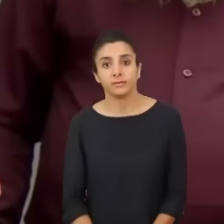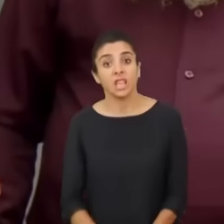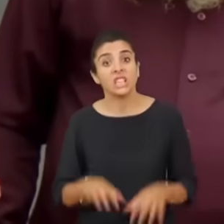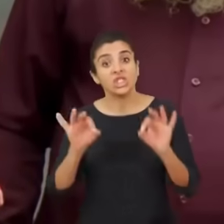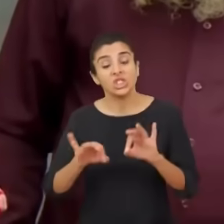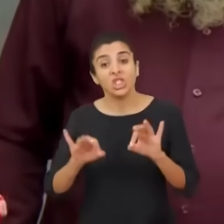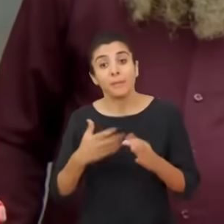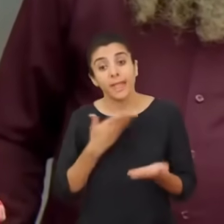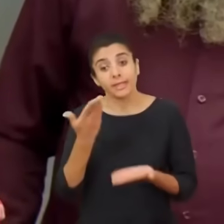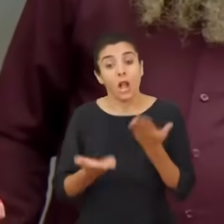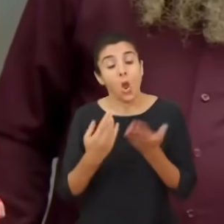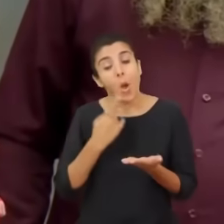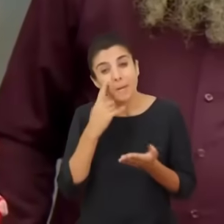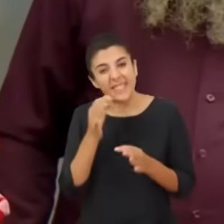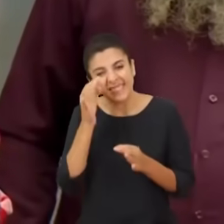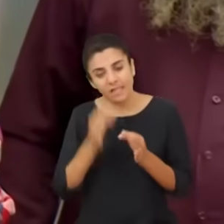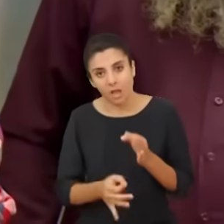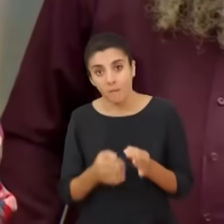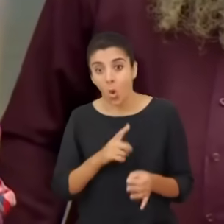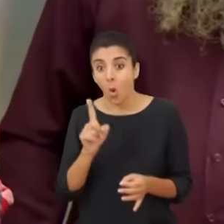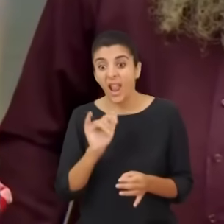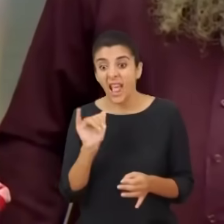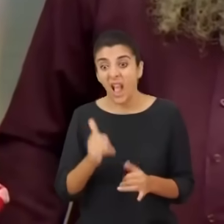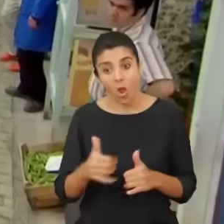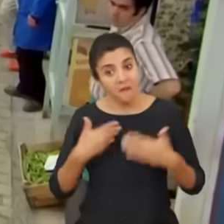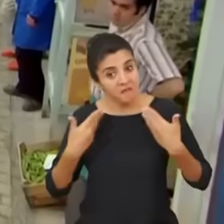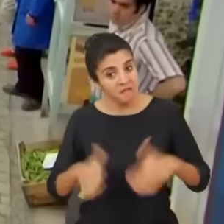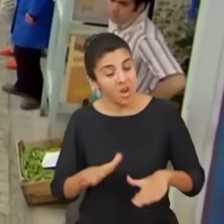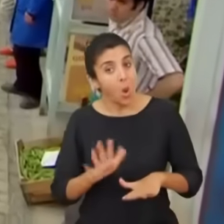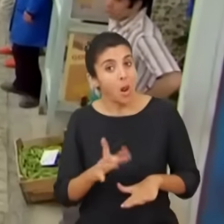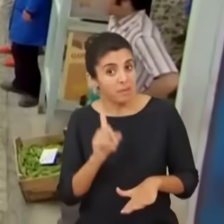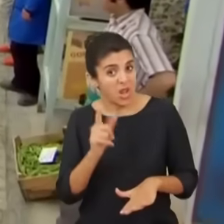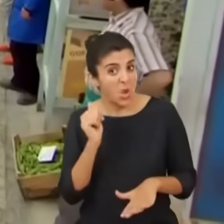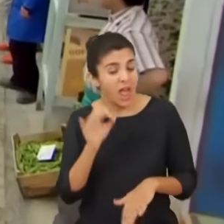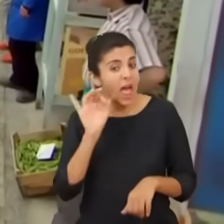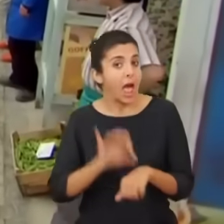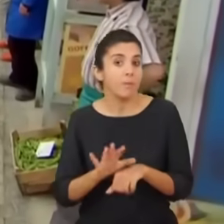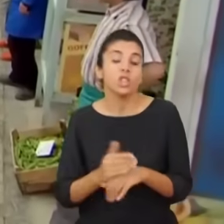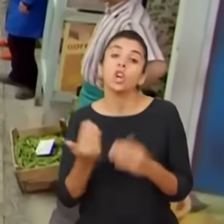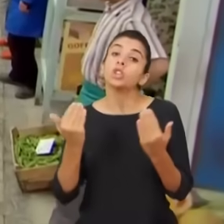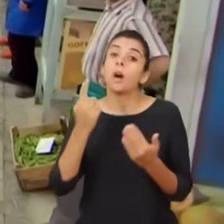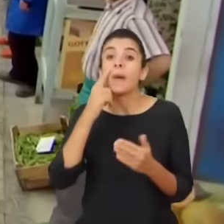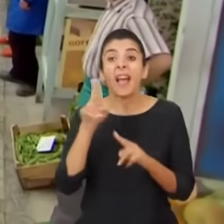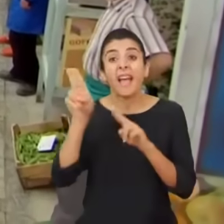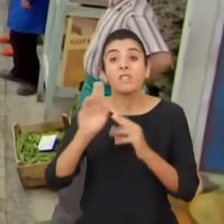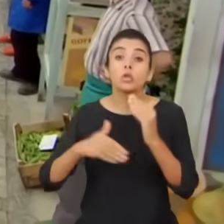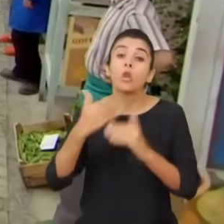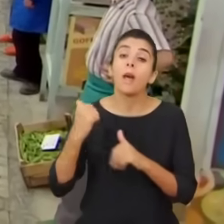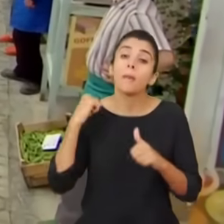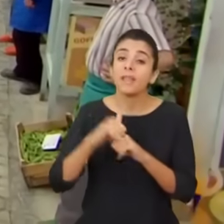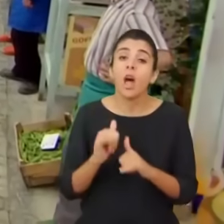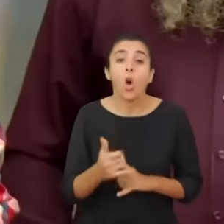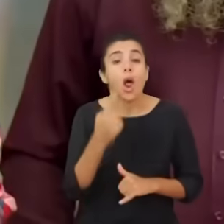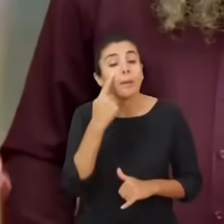Şimdi tartılmanın tam sırası abi. Yani ben bu 10 kiloyu bugün bile vermiş olabilirim. Hadi inşallah. Ama iftardan sonra bir daha